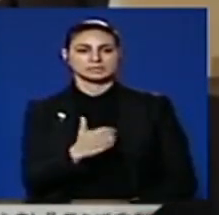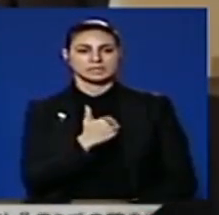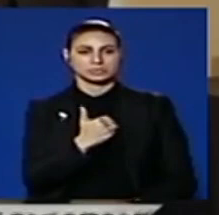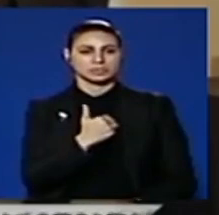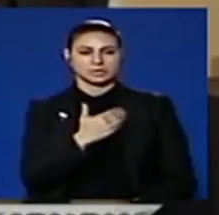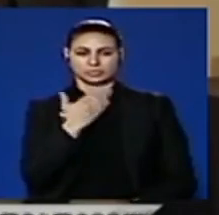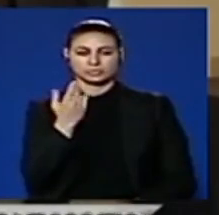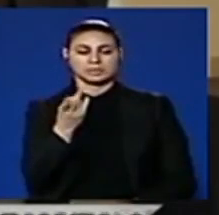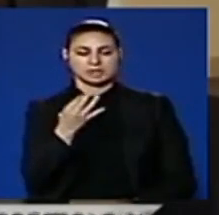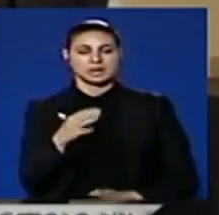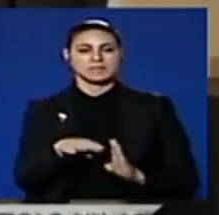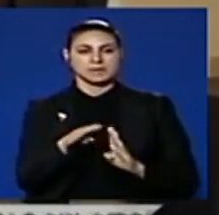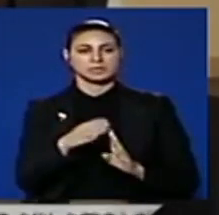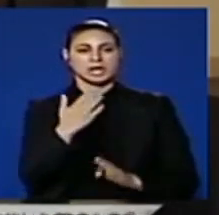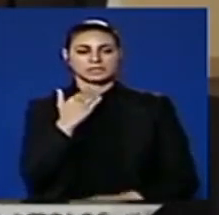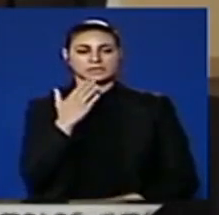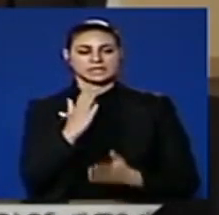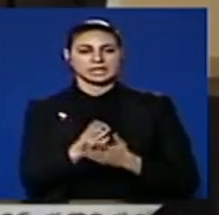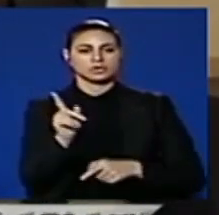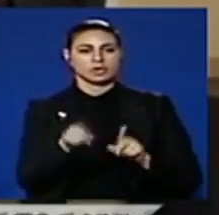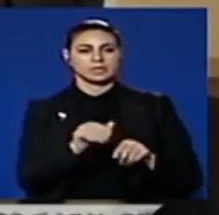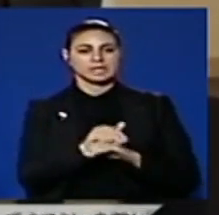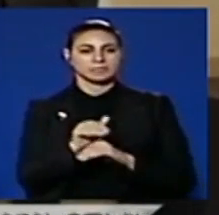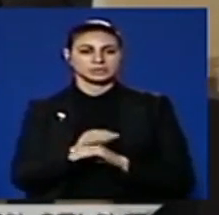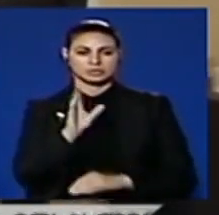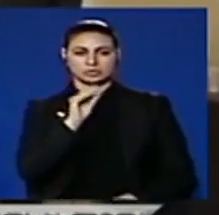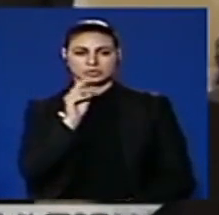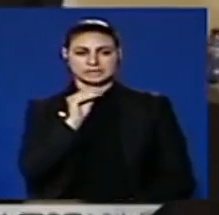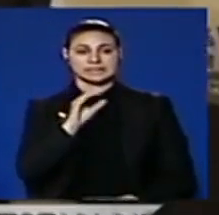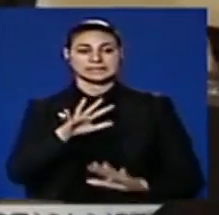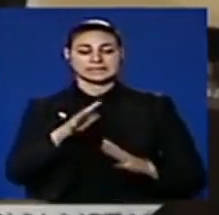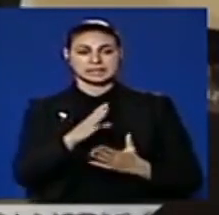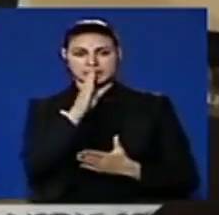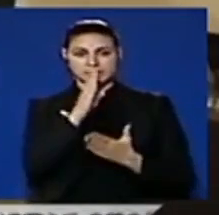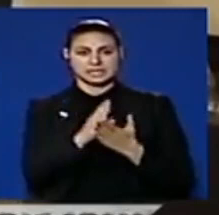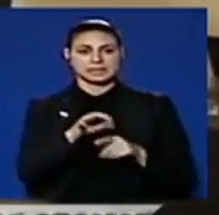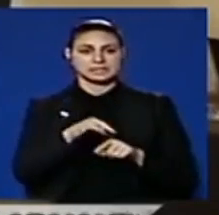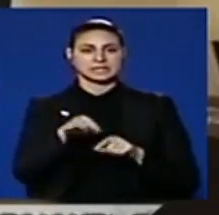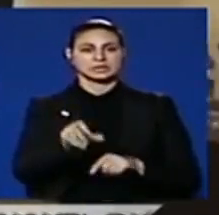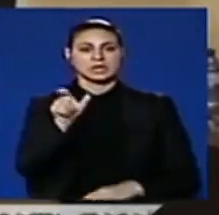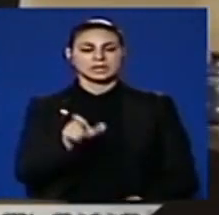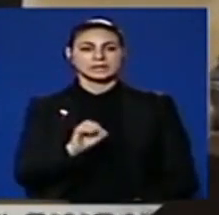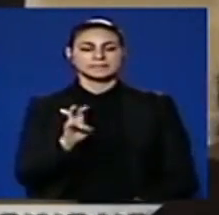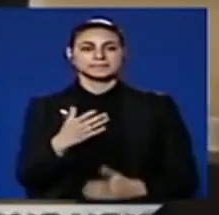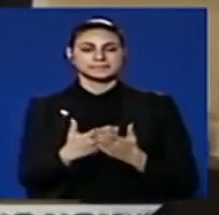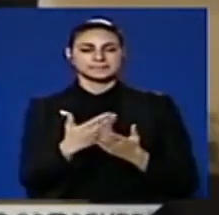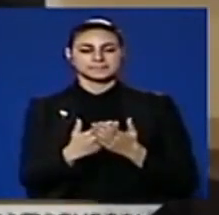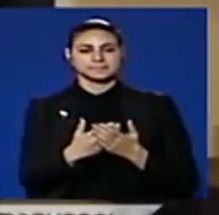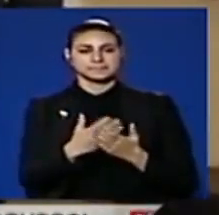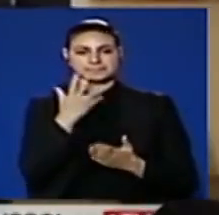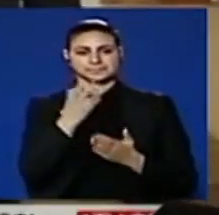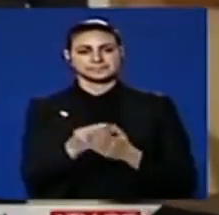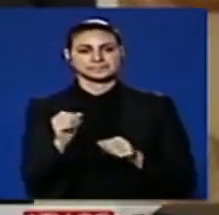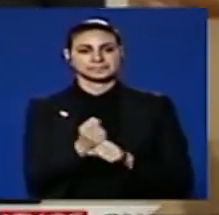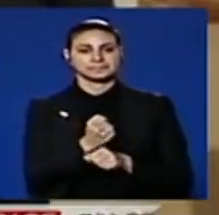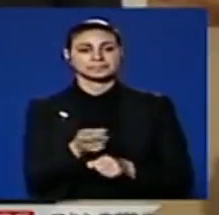არ არის, მაგრამ გაცილებით უფრო ადვილია ხოლმე დააფიქსირო, როდესაც ხდება პირდაპირი ზეწოლა ადამიანებზე, ან თუნდაც ფიზიკური ძალის